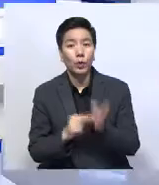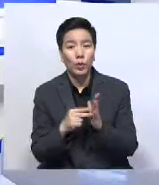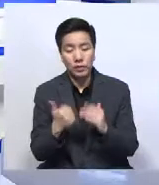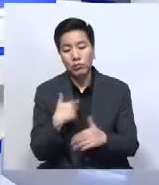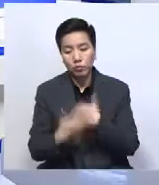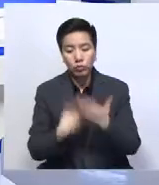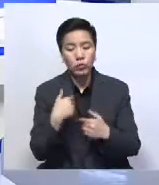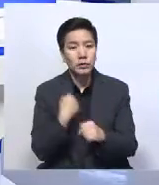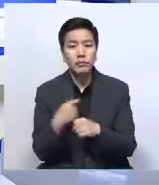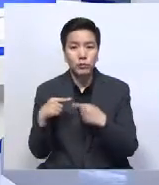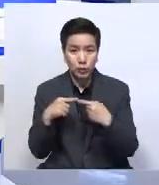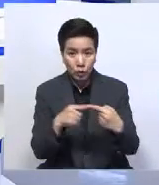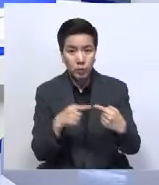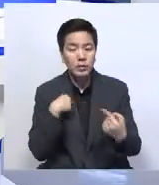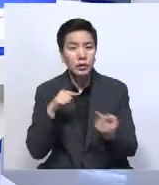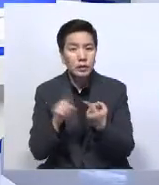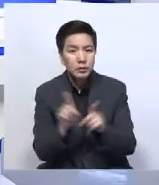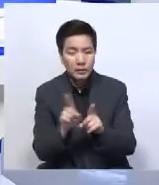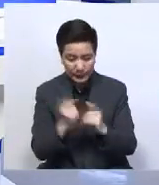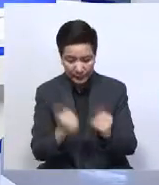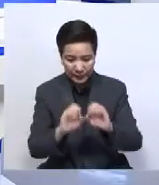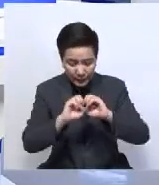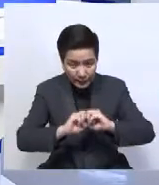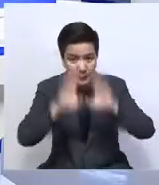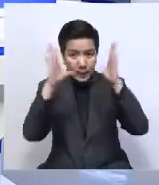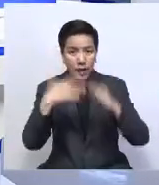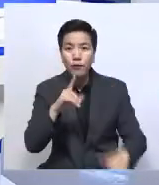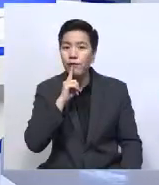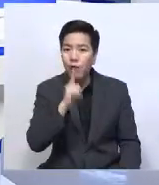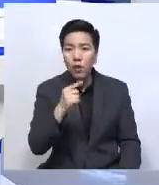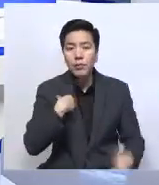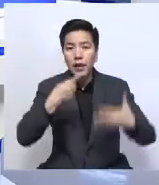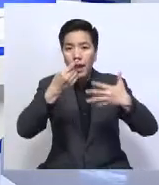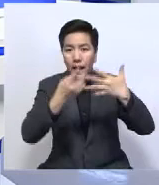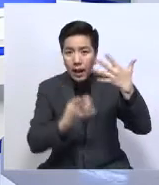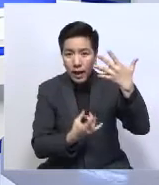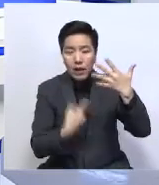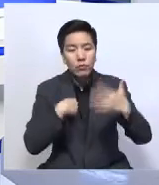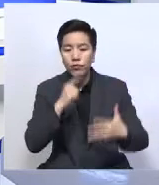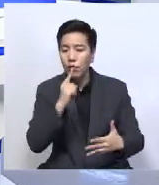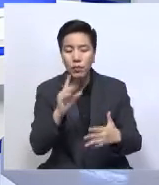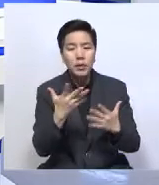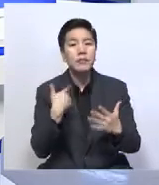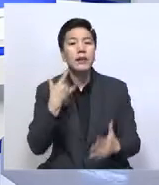ความคืบหน้าเนี่ยค่อนข้างต่อเนื่องแล้วก็ตอนนี้ก็ค่อนข้างชัดเจนแล้วนะครับว่าสั่งฟ้องข้อหาใดบ้างไม่สั่งฟ้องข้อหาใดบ้างนะครับ